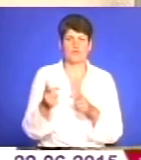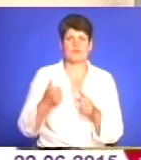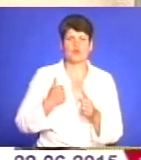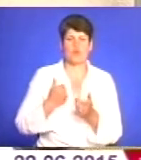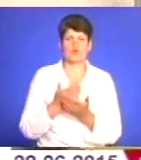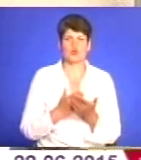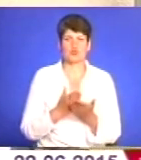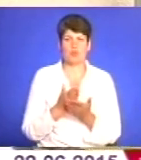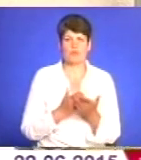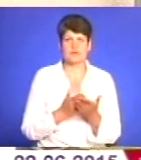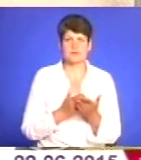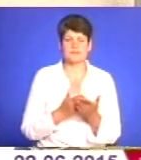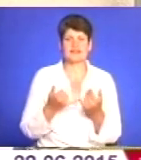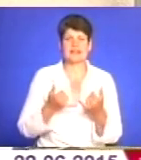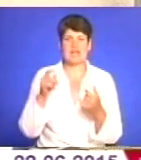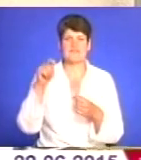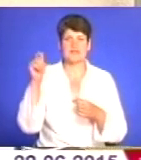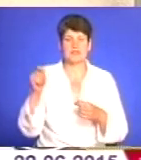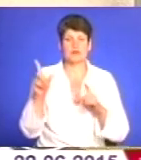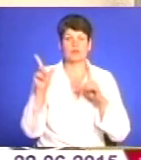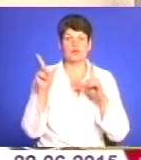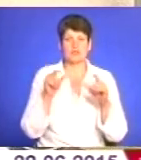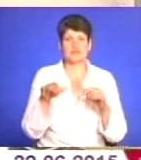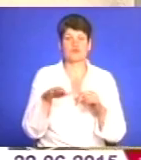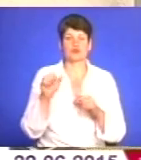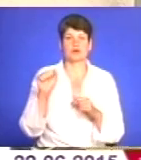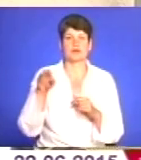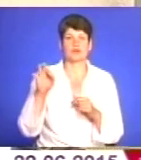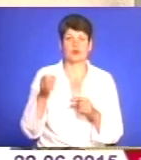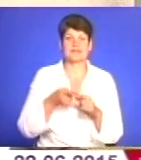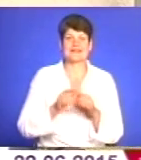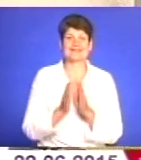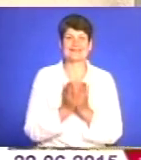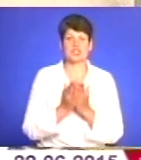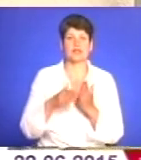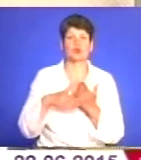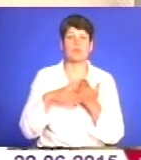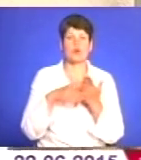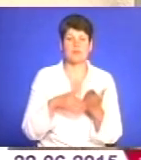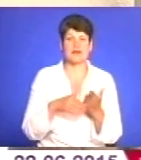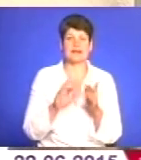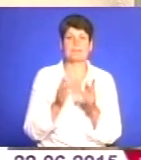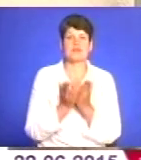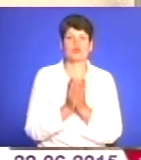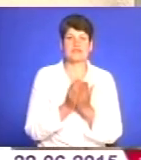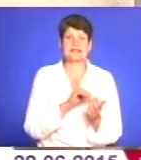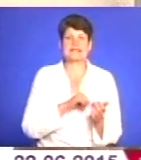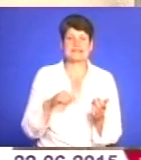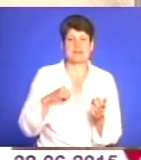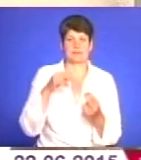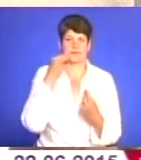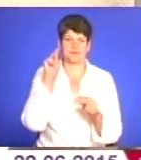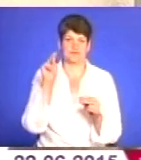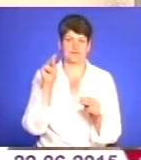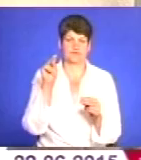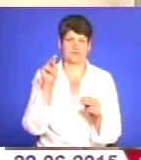військовослужбовців для війни, щоб їхати в зону АТО. Ця книжка допомагає як підручник для